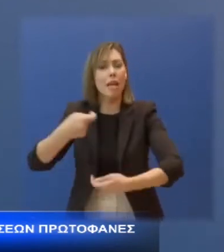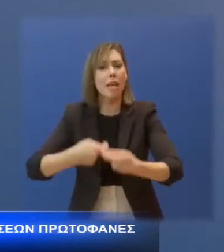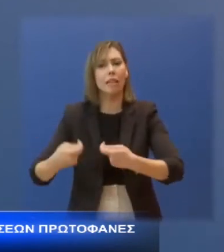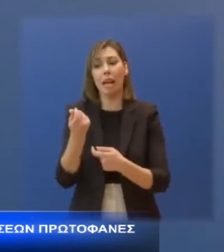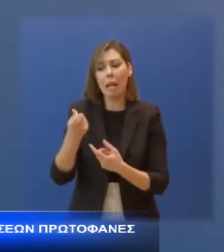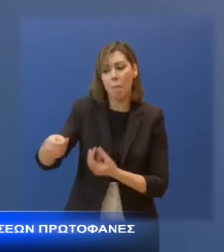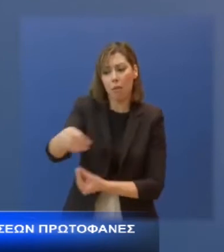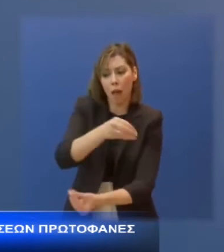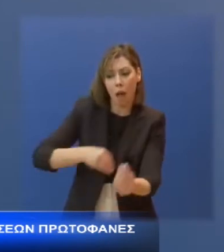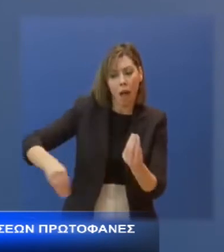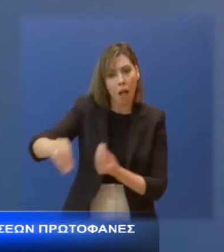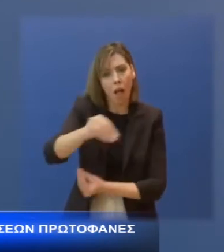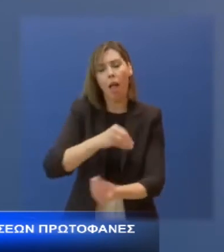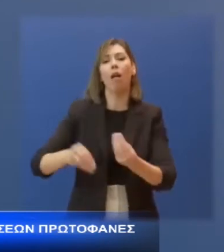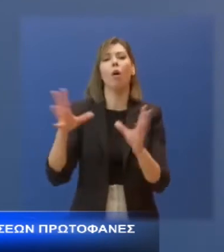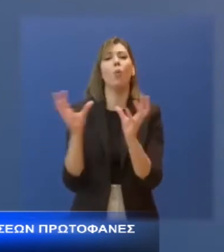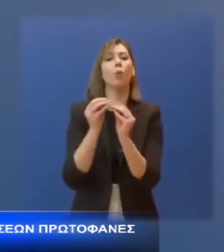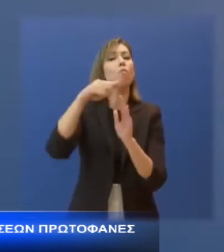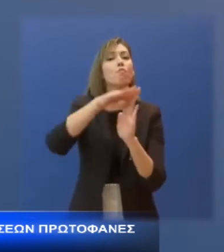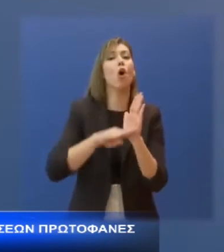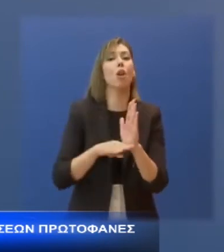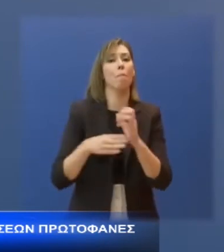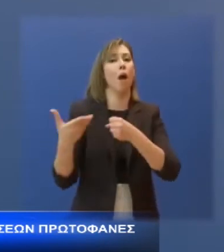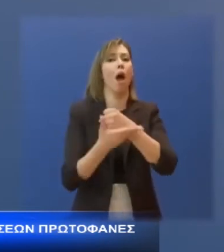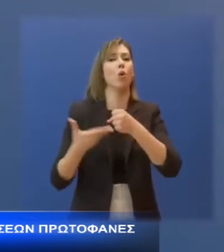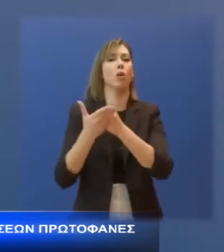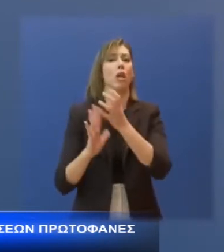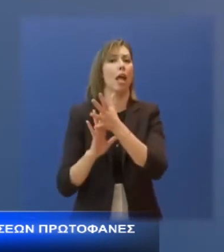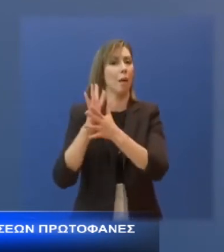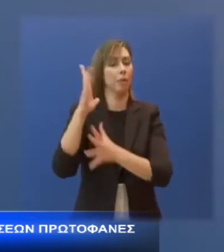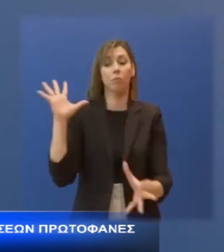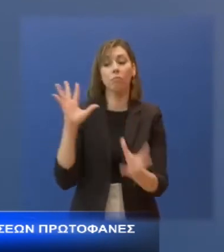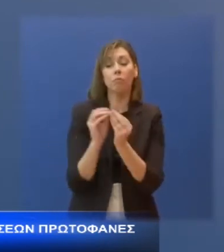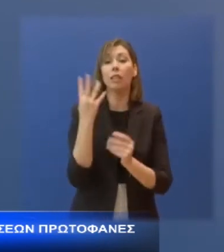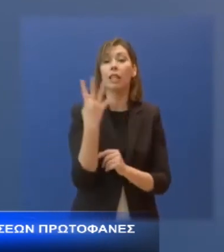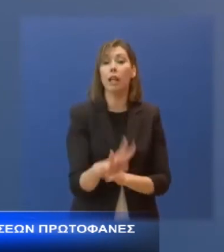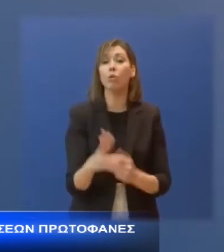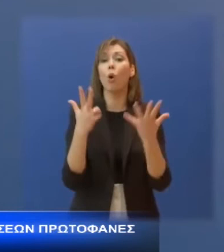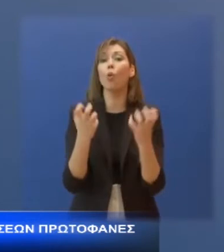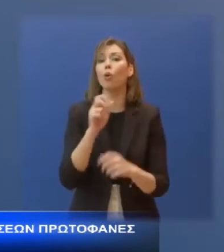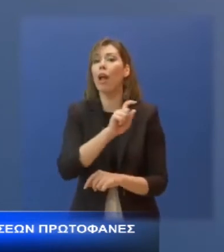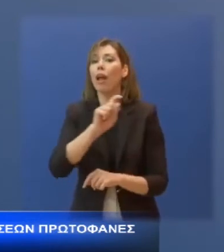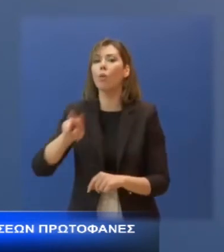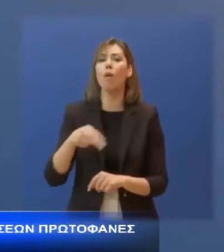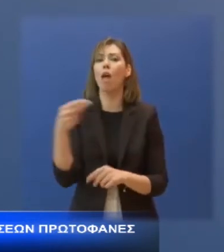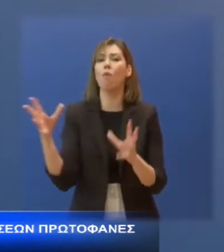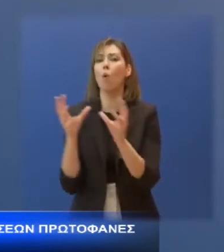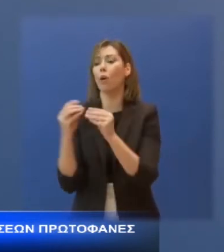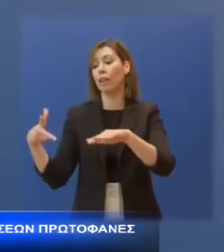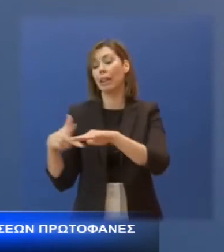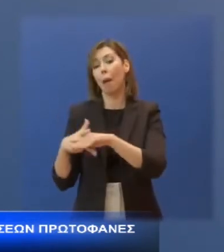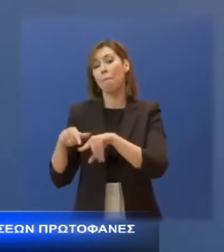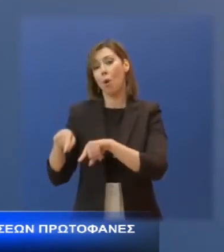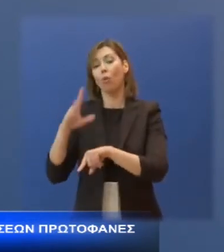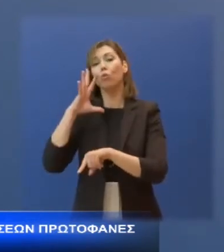του Προγράμματος Αγροτικής Ανάπτυξης. Ειδικότερα, εξασφαλίστηκαν 480 εκατομμύρια ευρώ από το Ταμείο Εγγυήσεων Αγροτικής Ανάπτυξης για την